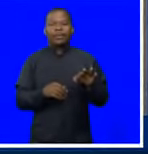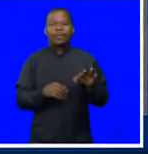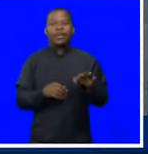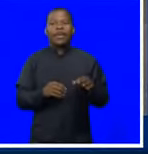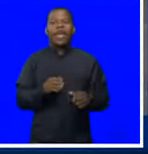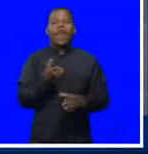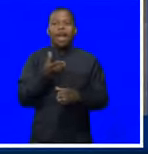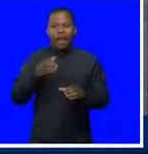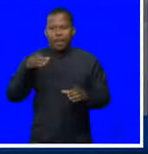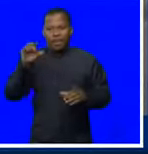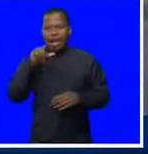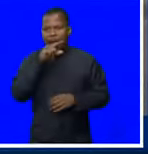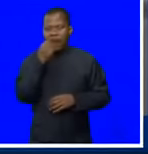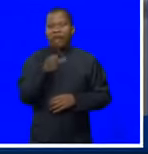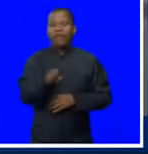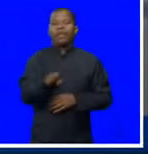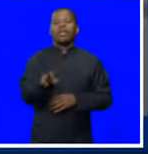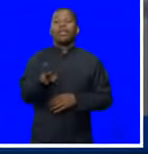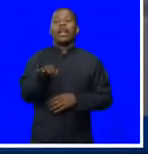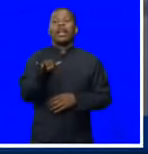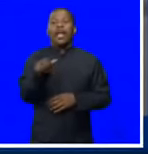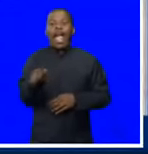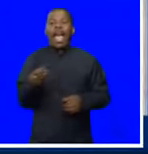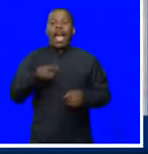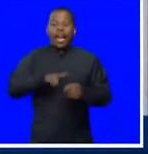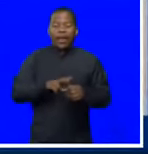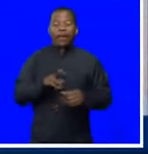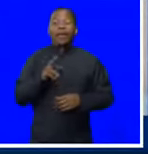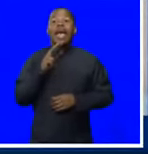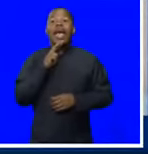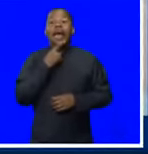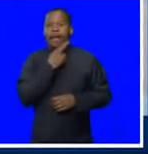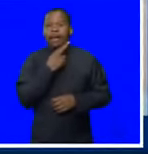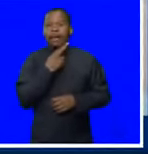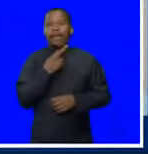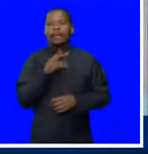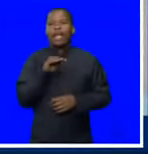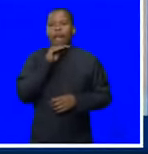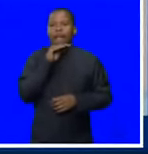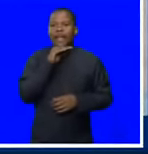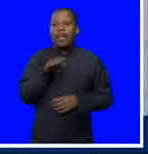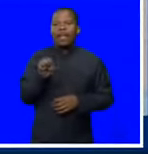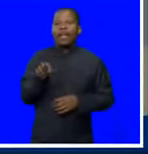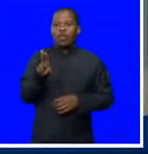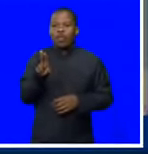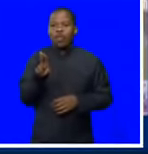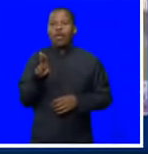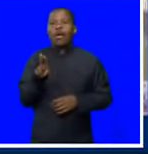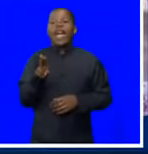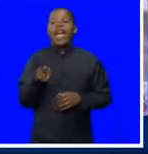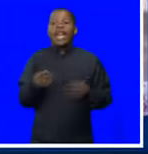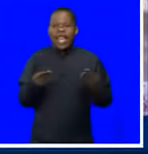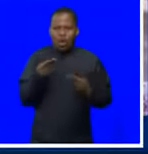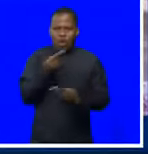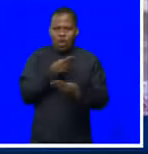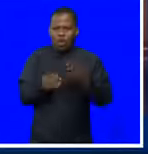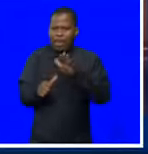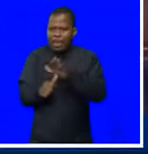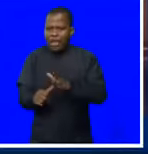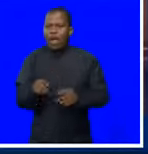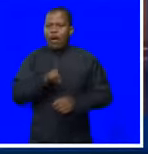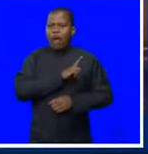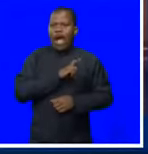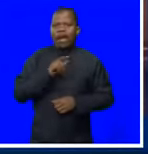eveni laseSyria. Uyakhumbula ukuthi live leRussia lihlinywe emava aseshonelanga kutemnotho ngenzaba yalempi lechubekako lapha